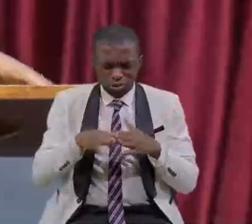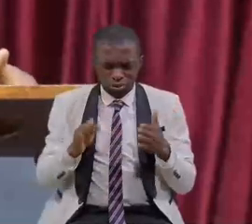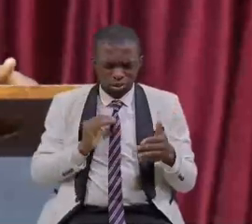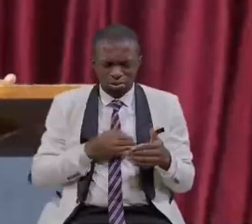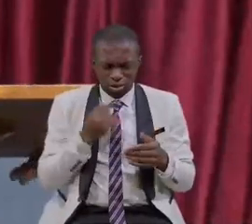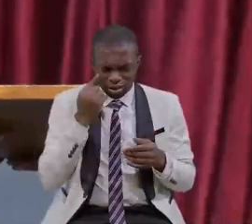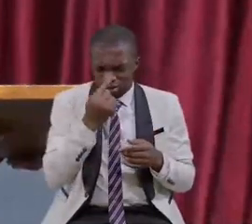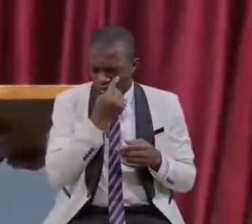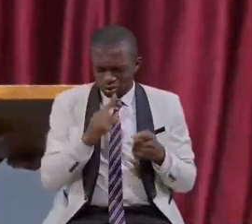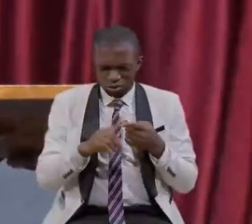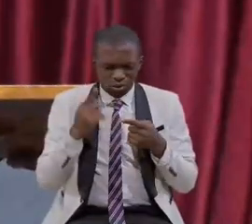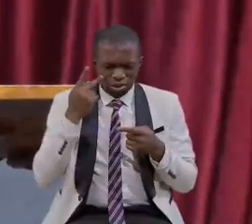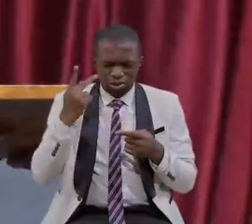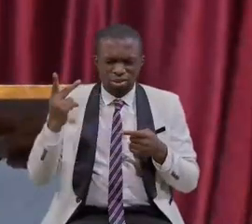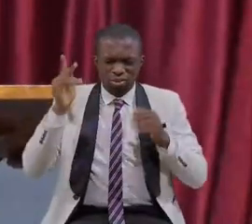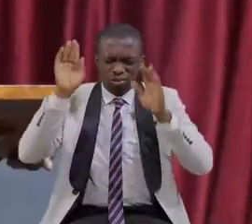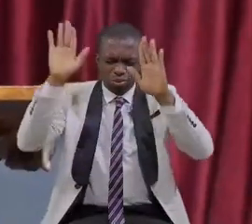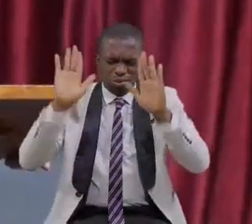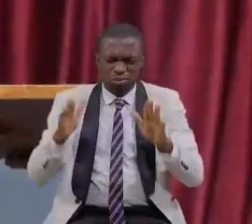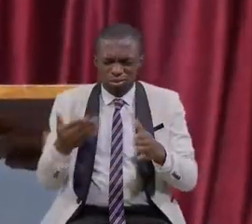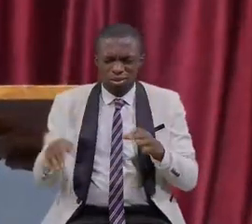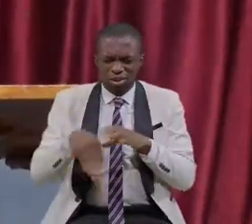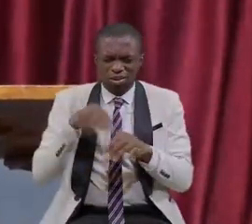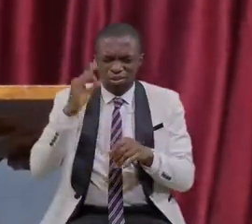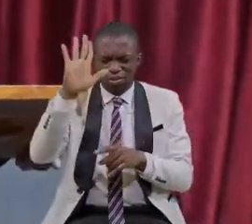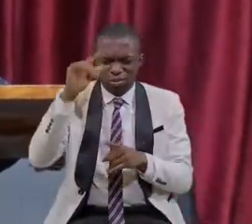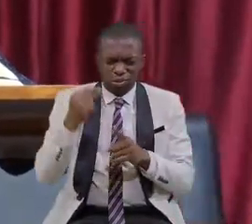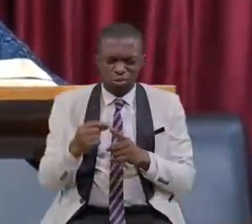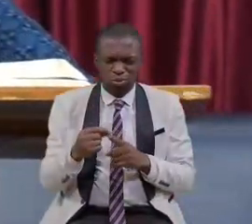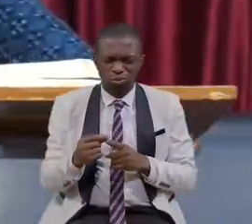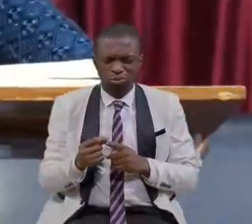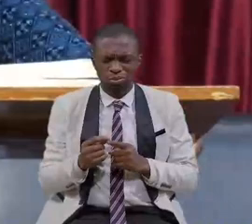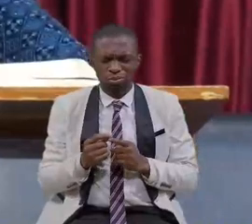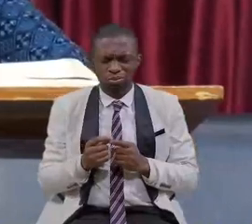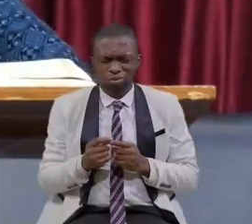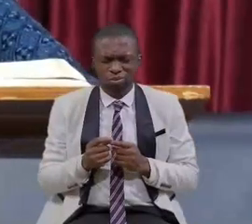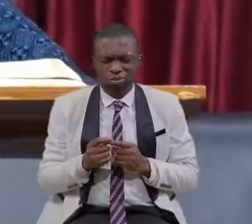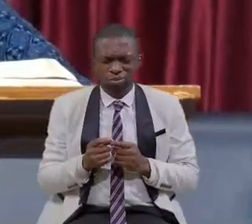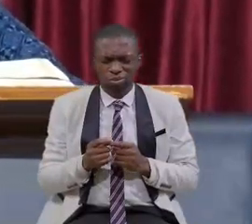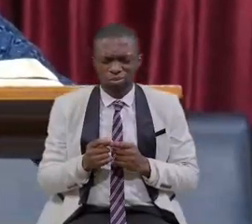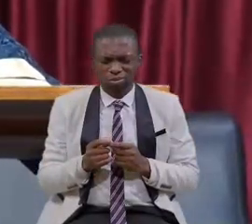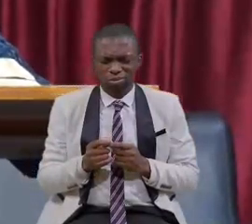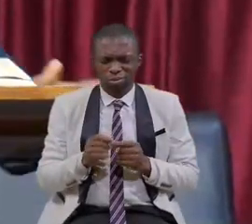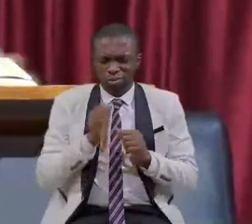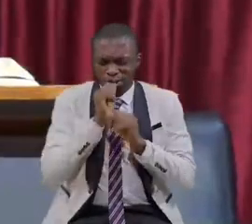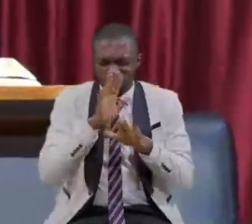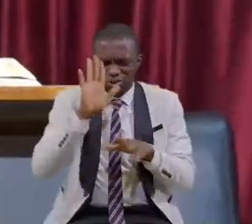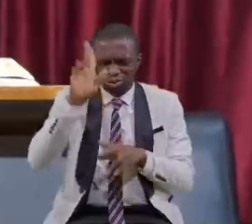Je prie que tu ouvres nos yeux afin de voir les choses merveilleuses de ta parole. Bénis ton